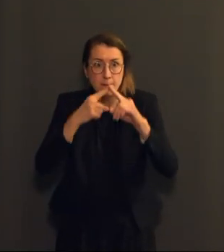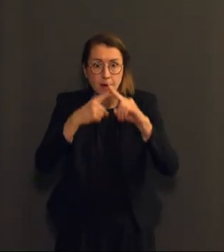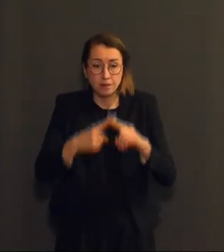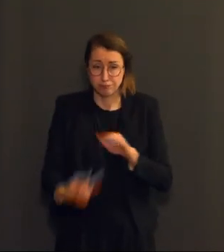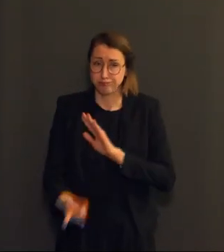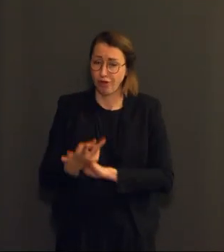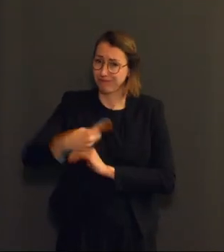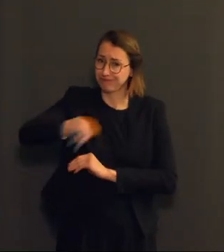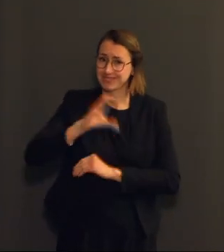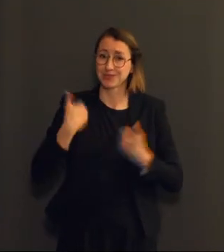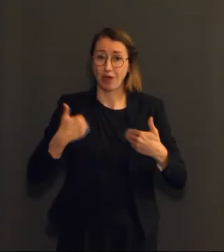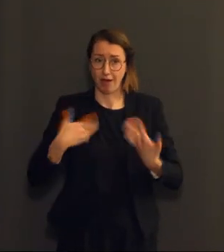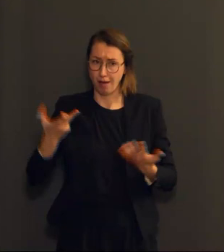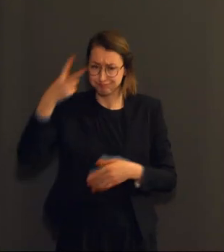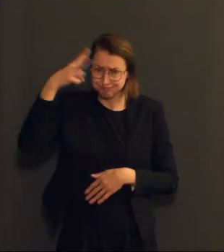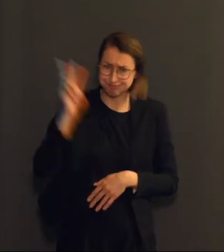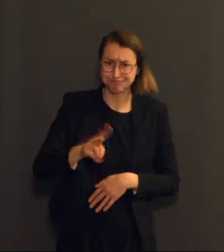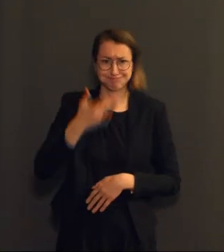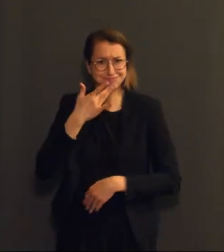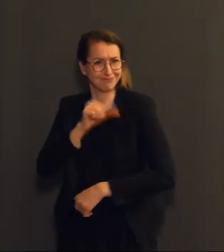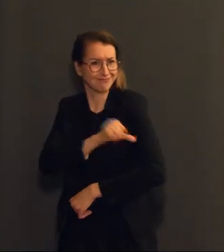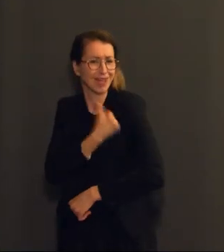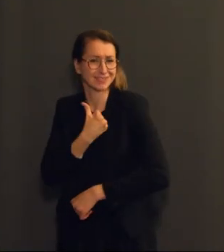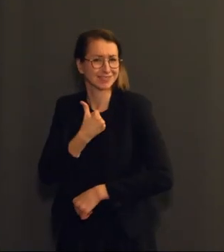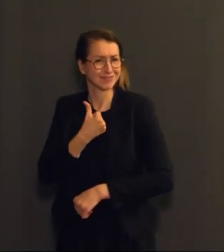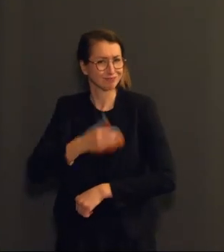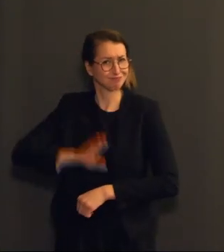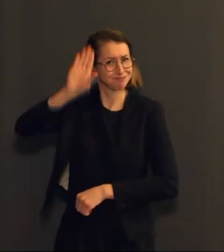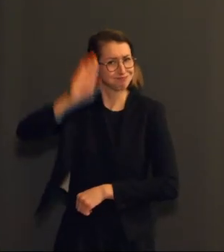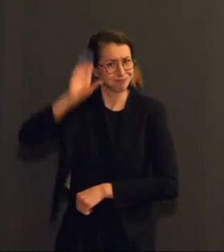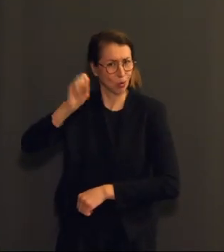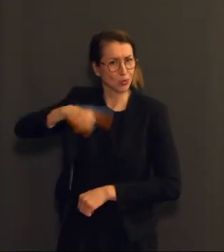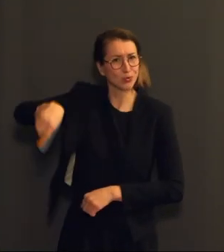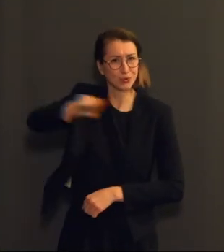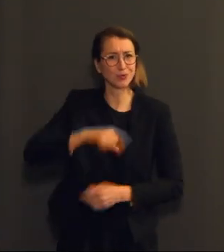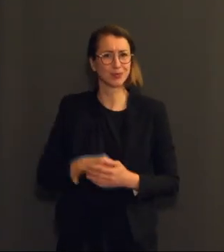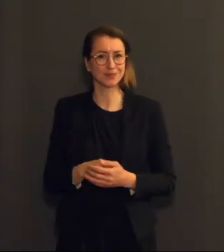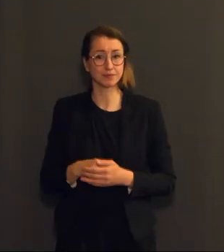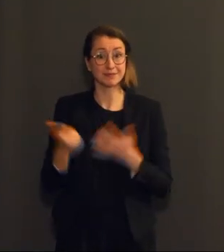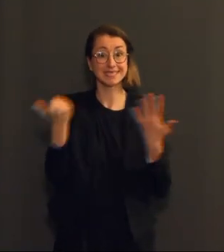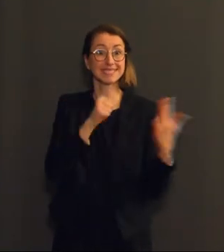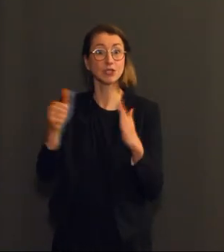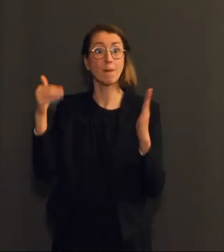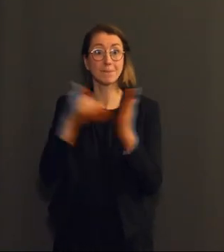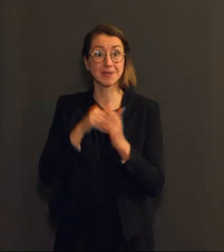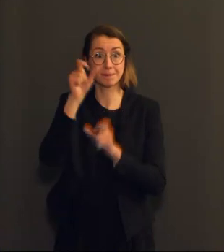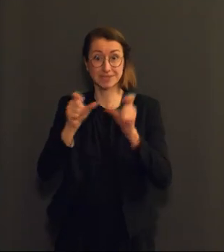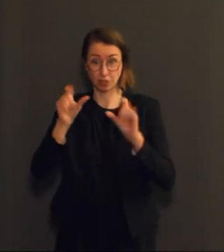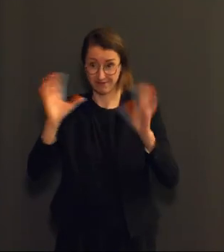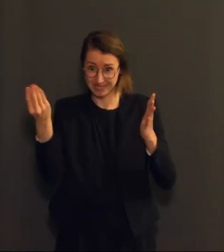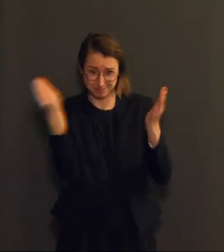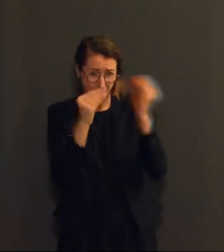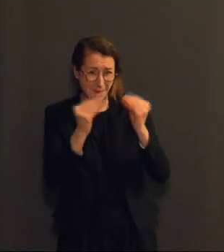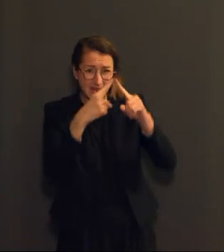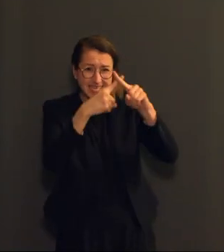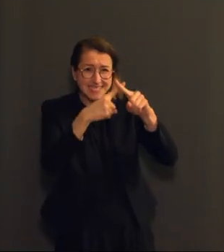600 000 personnes sont actuellement inscrites sur cette liste de réserves. Elles peuvent donc être appelées par